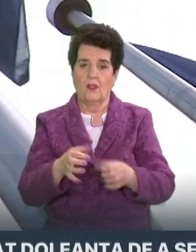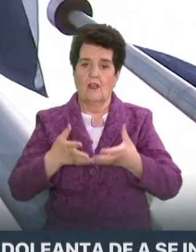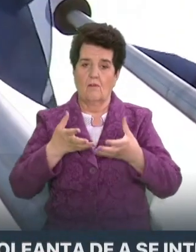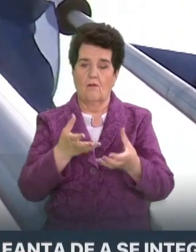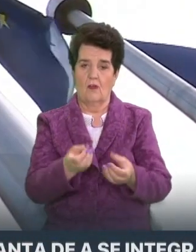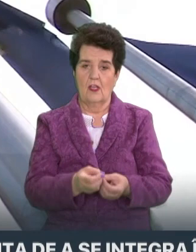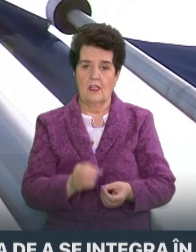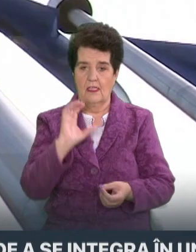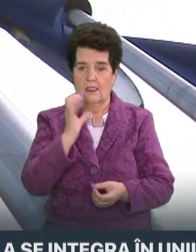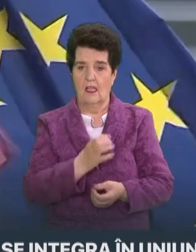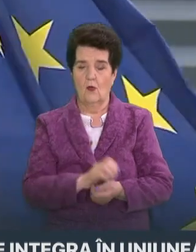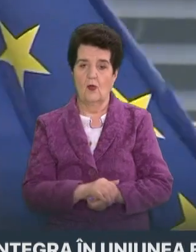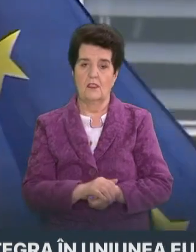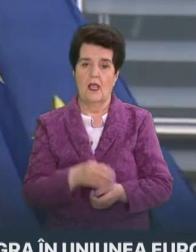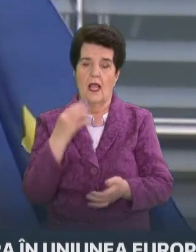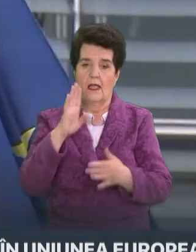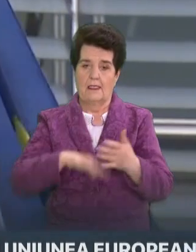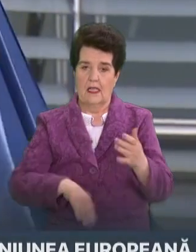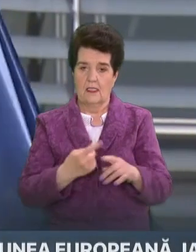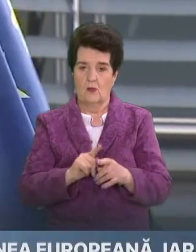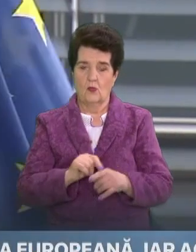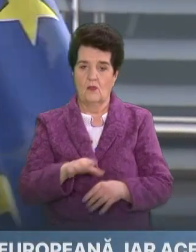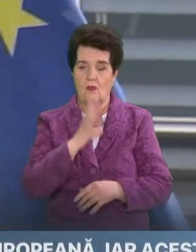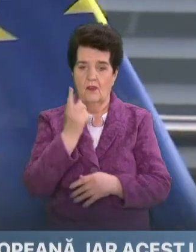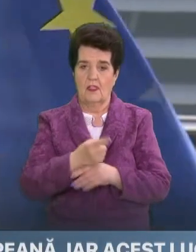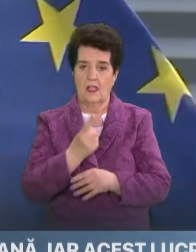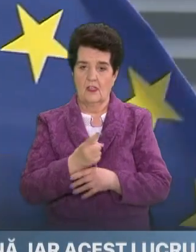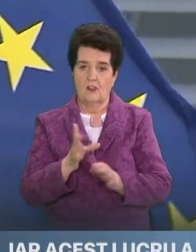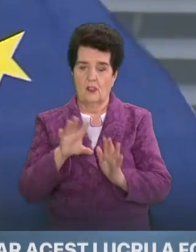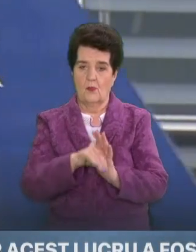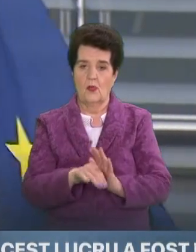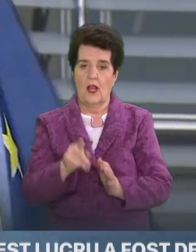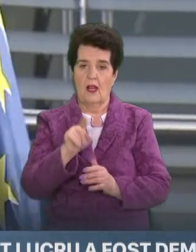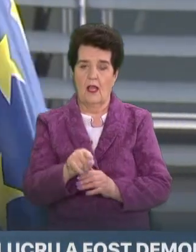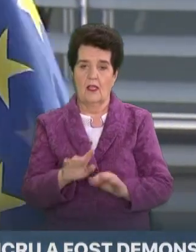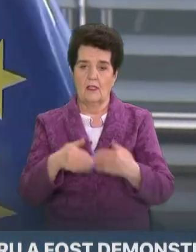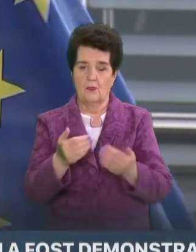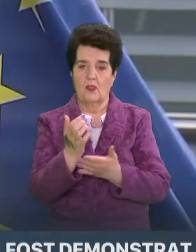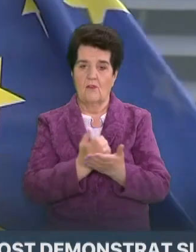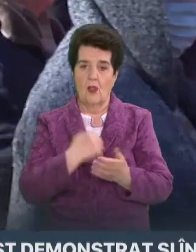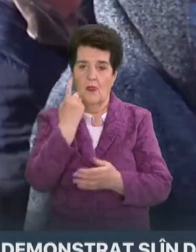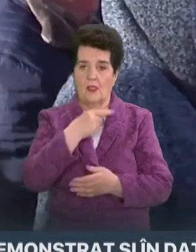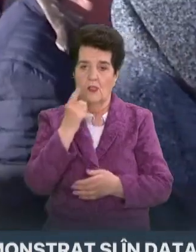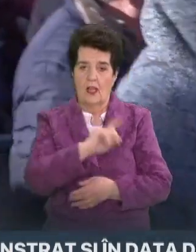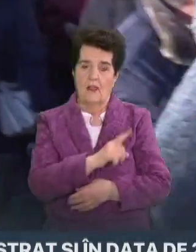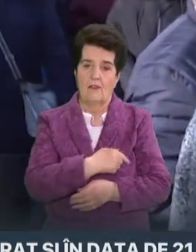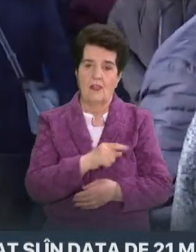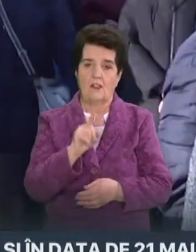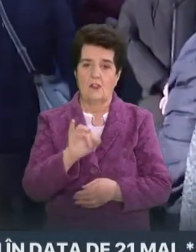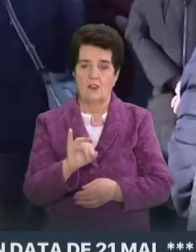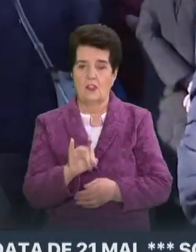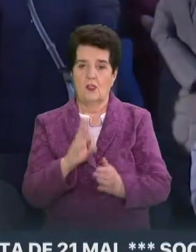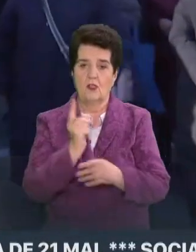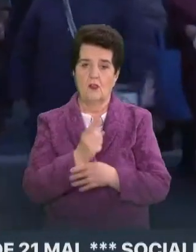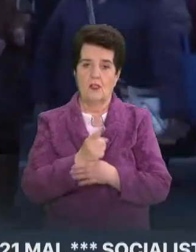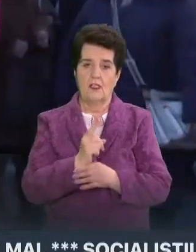în mod serios. Sancțiunile vor consta în înghețarea activelor și interzicerea punerii la dispoziție de fonduri pentru persoane fizice și entități și o interdicție